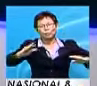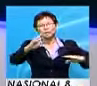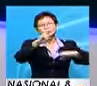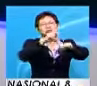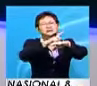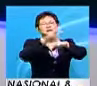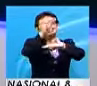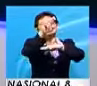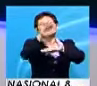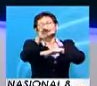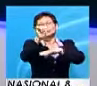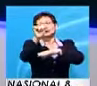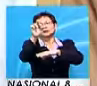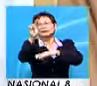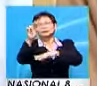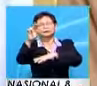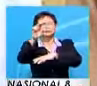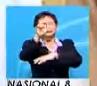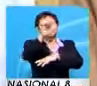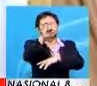Riyadh.